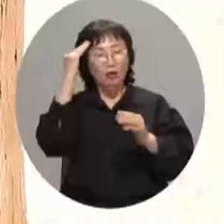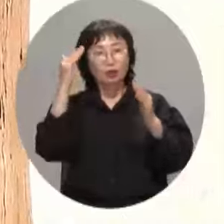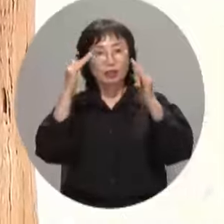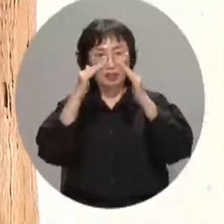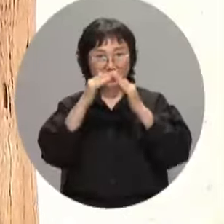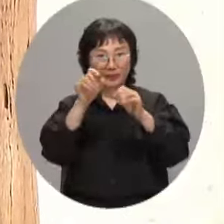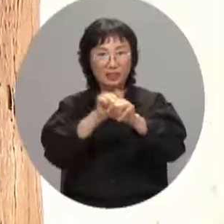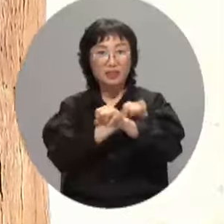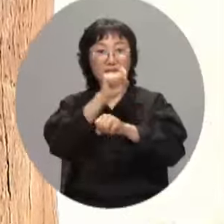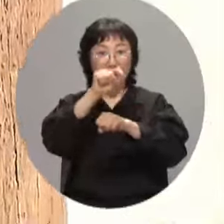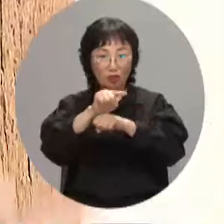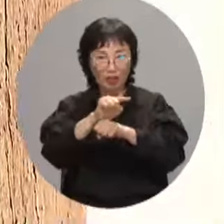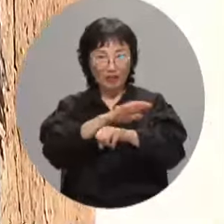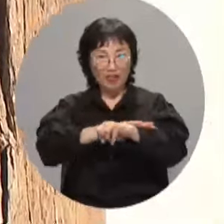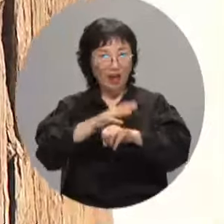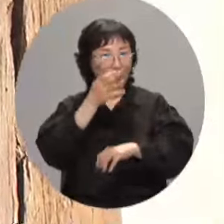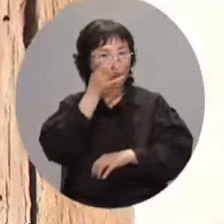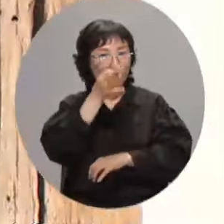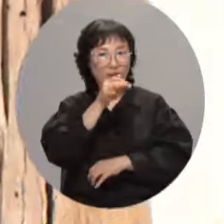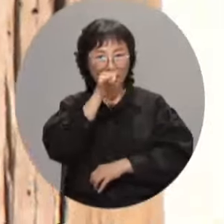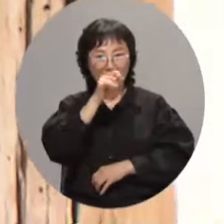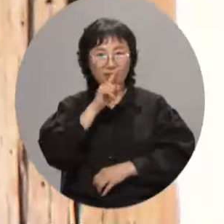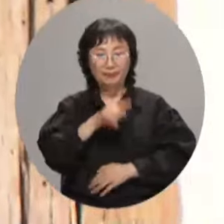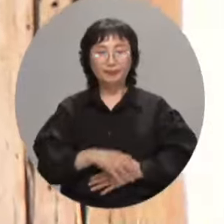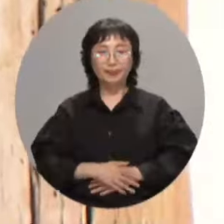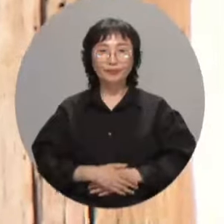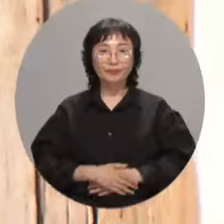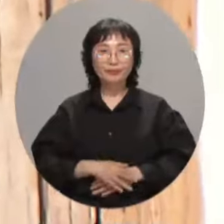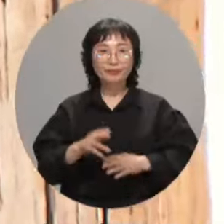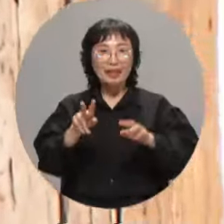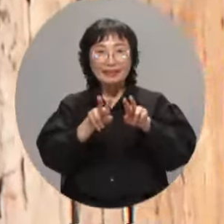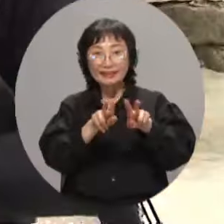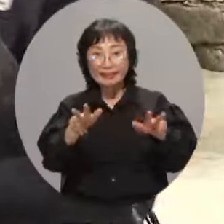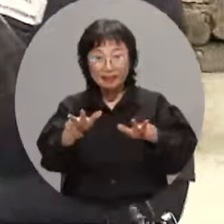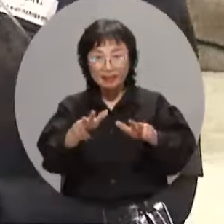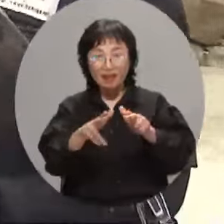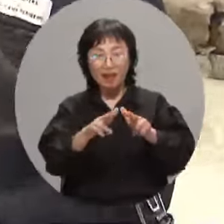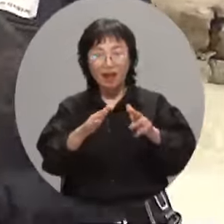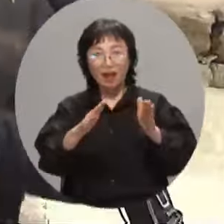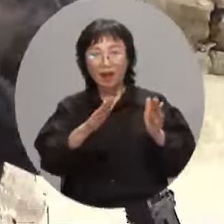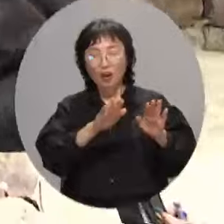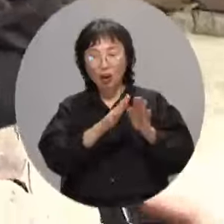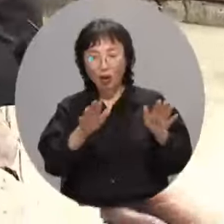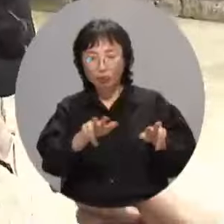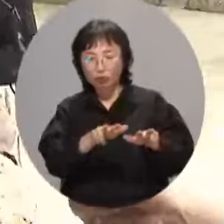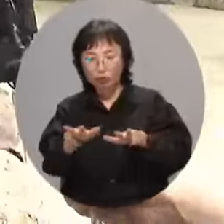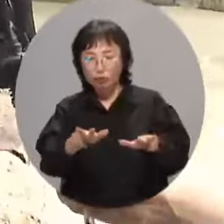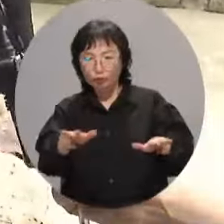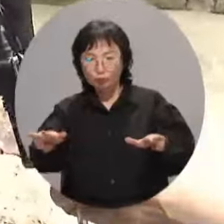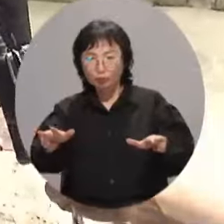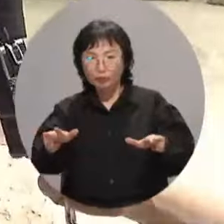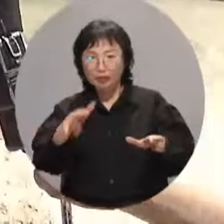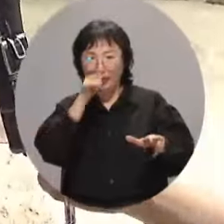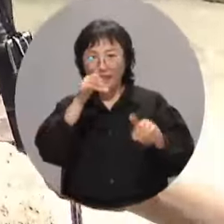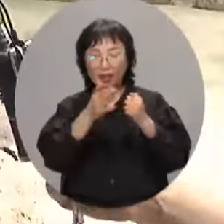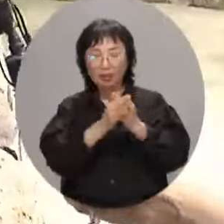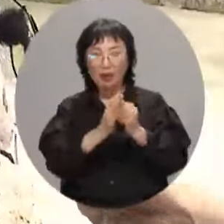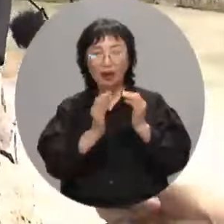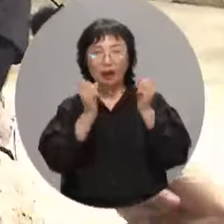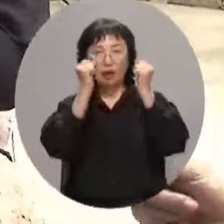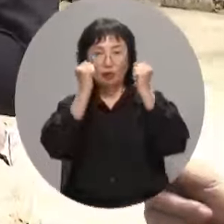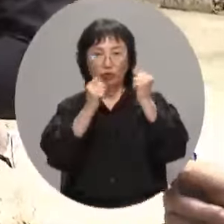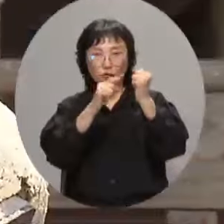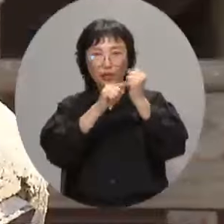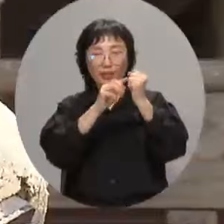특성을 잘 보여주고 있다고 밝혔습니다. 지진은 가로방향으로 흔들리는 횡력이 작용하기 때문에 벽체를